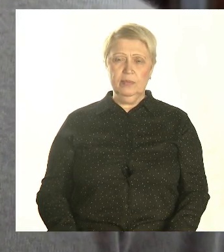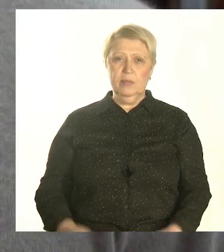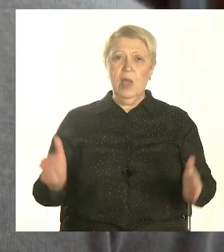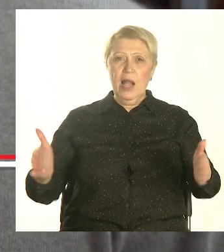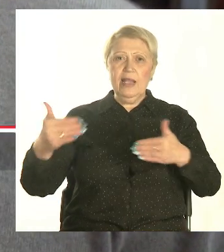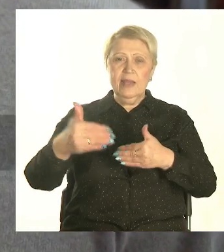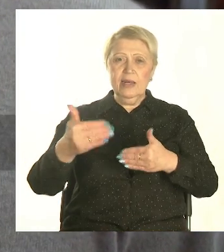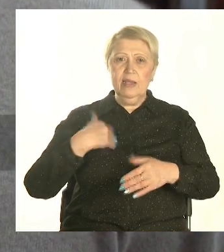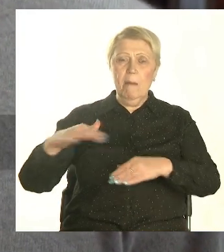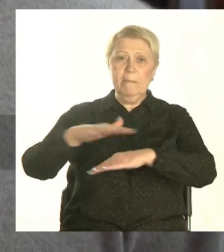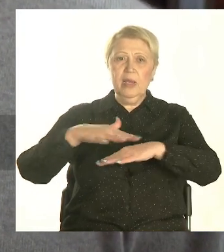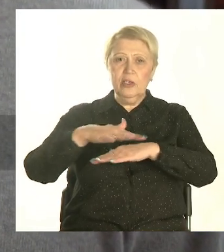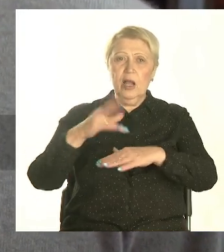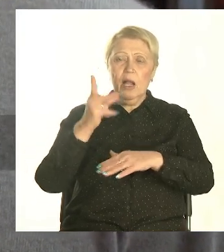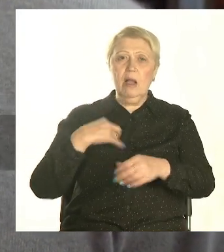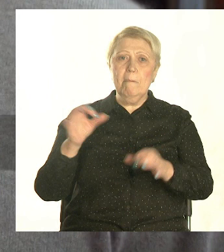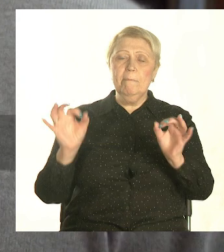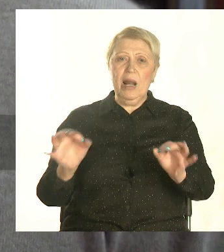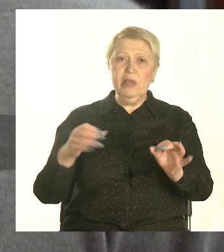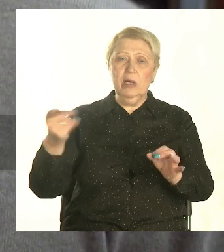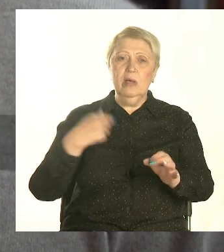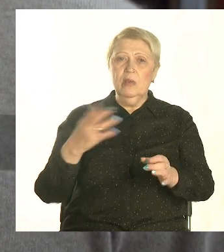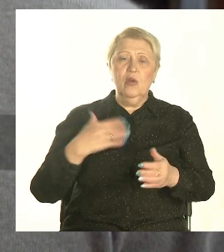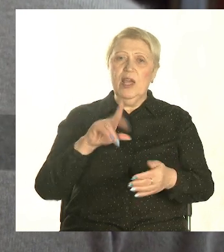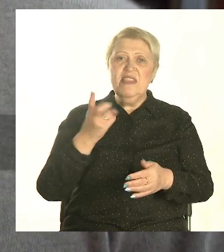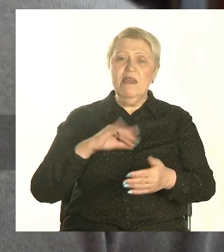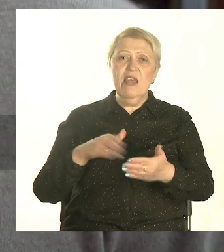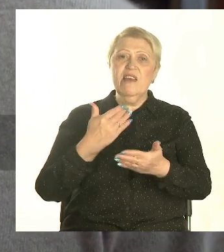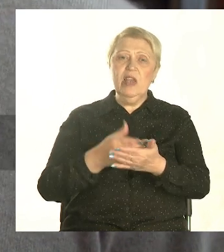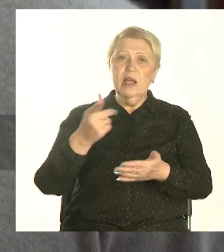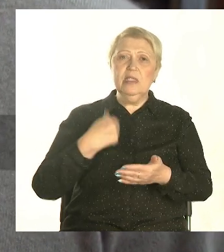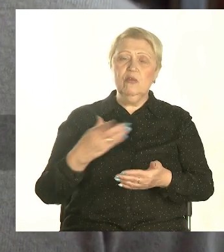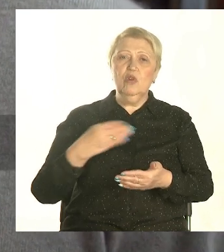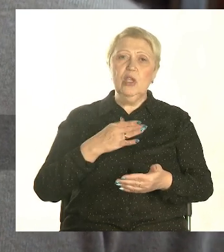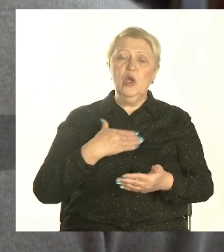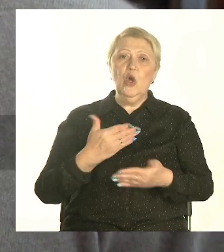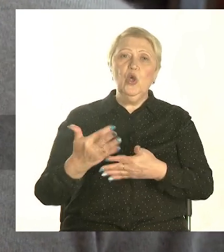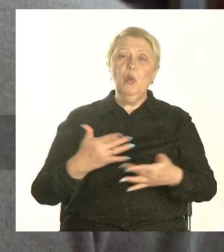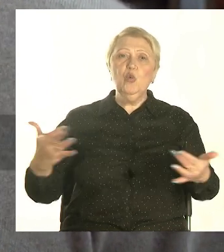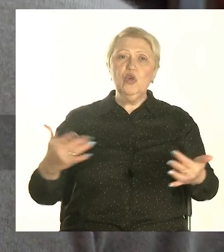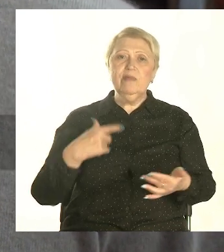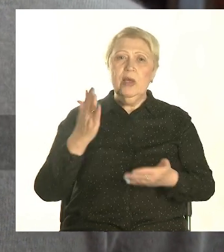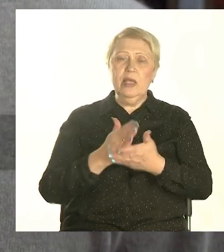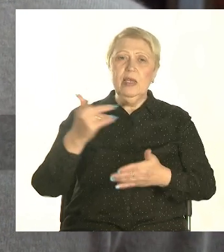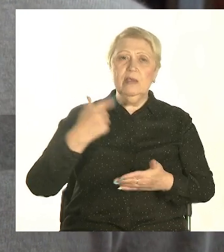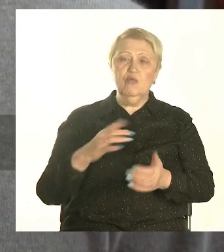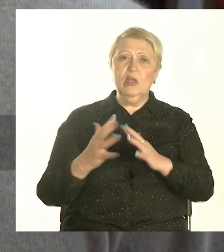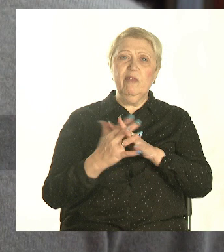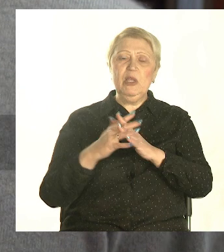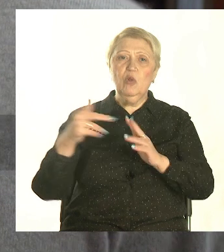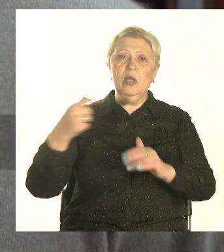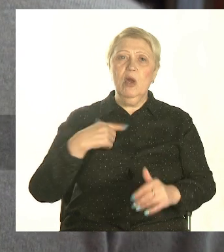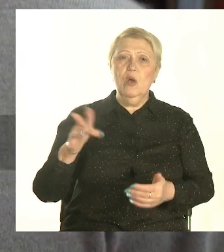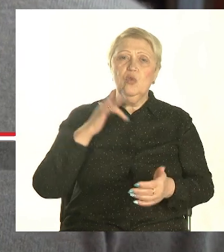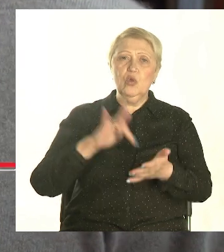Контейнерные площадки, они, как правило, не являются общим имуществом, так как они, по крайней мере, опять же, на поселке Горького, они